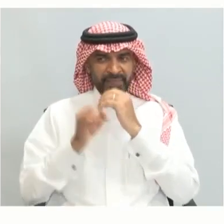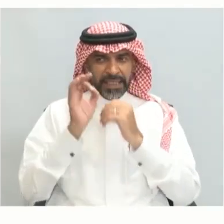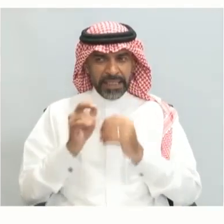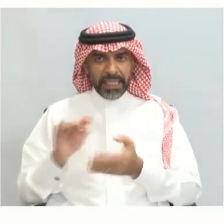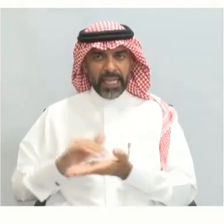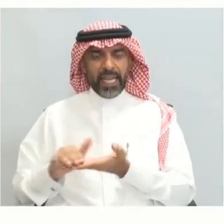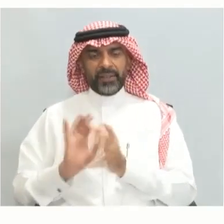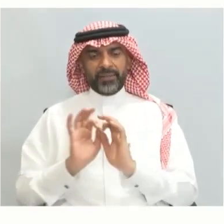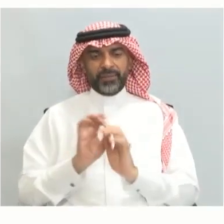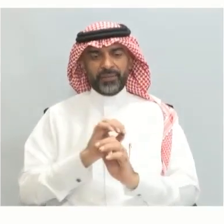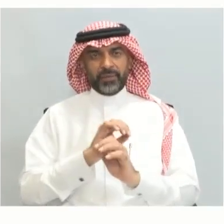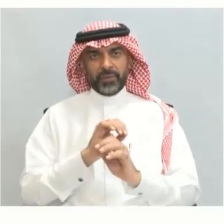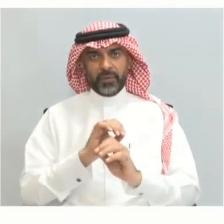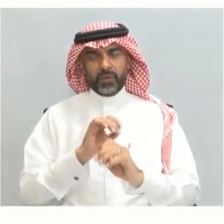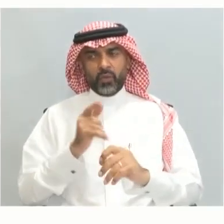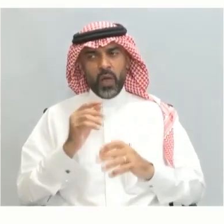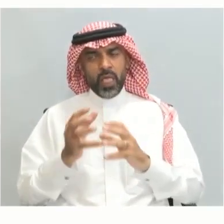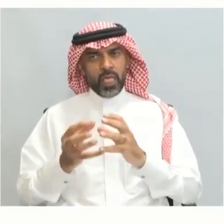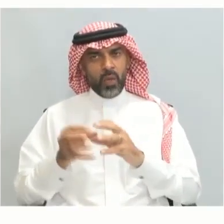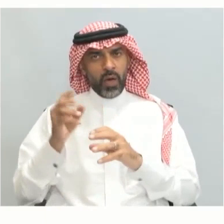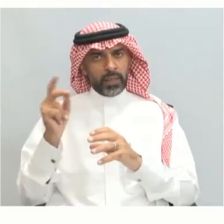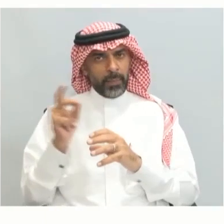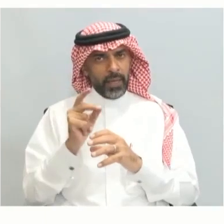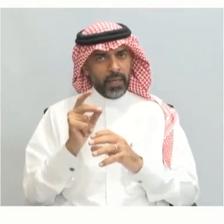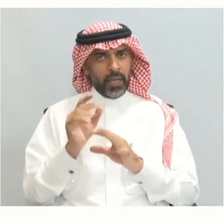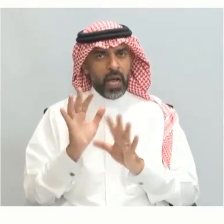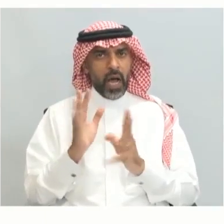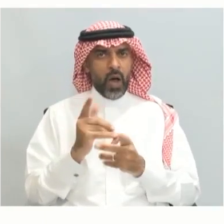الموجوده سواء كانت ظواهر طبيعيه